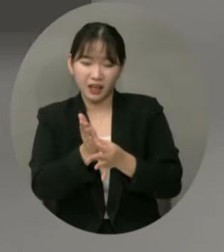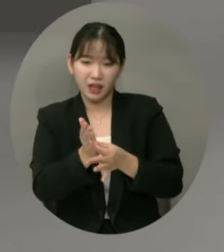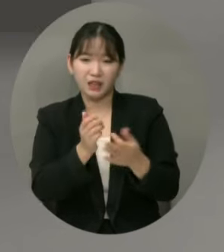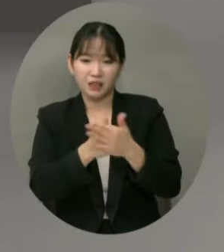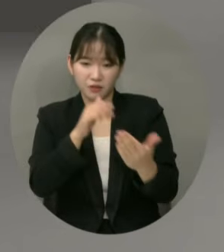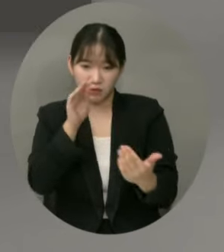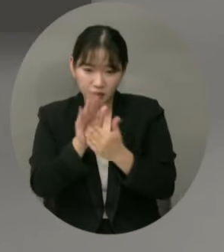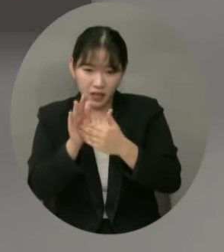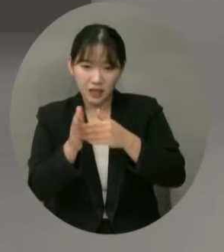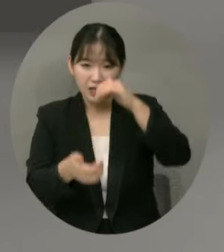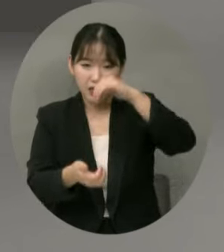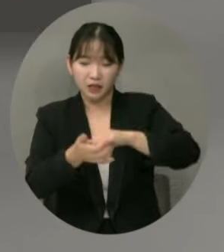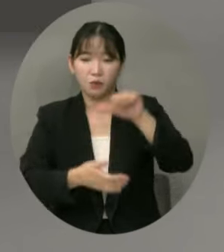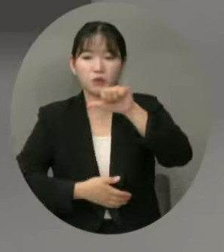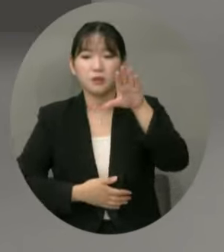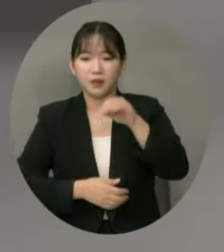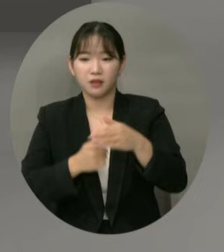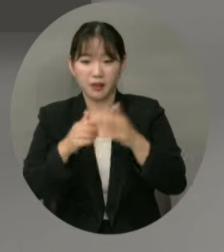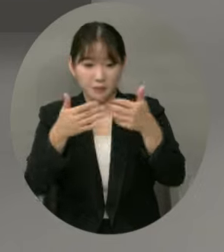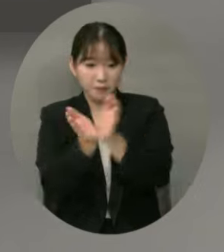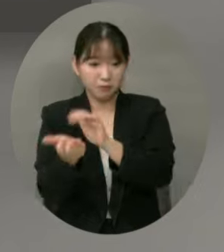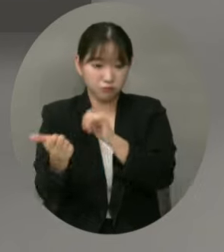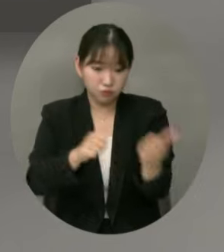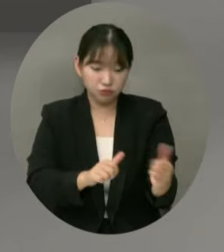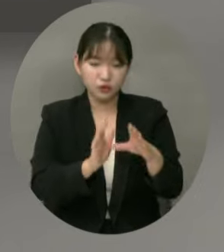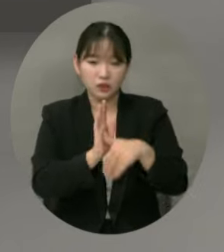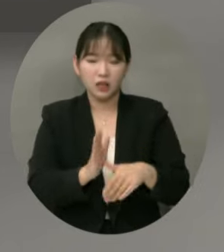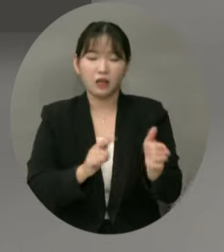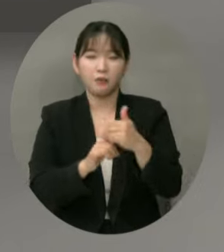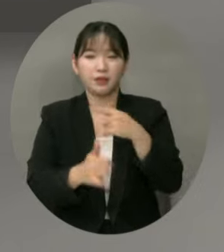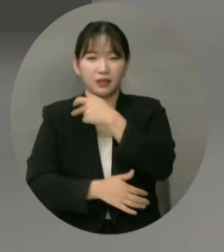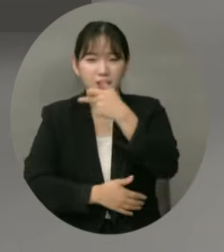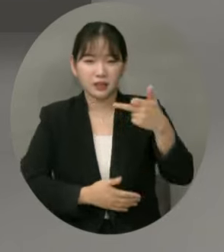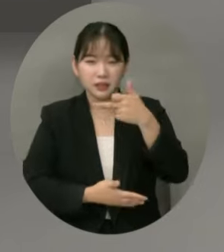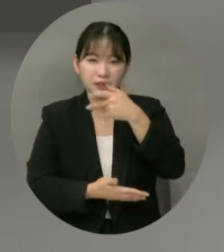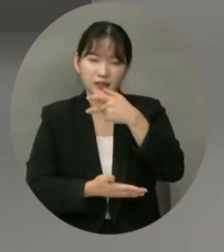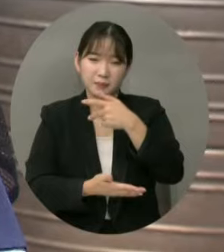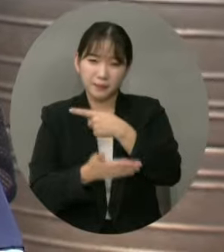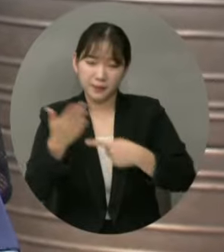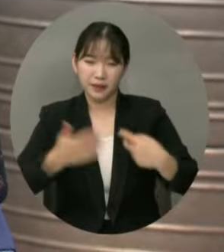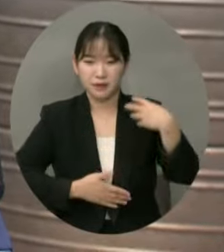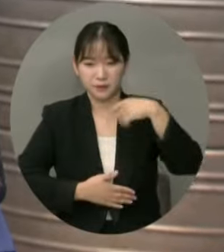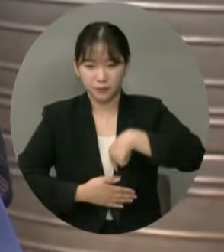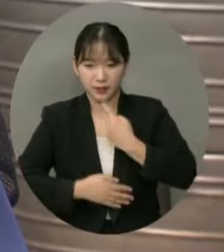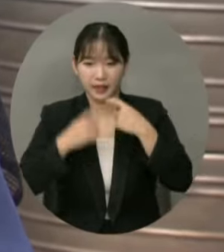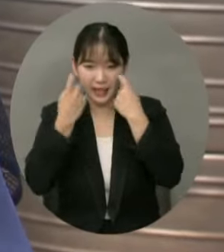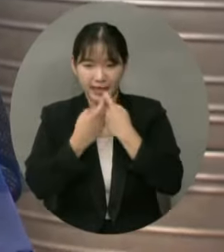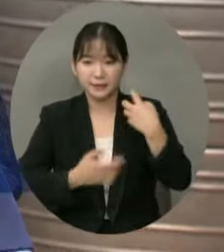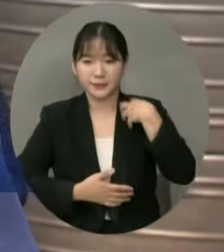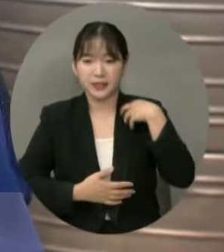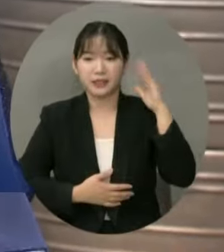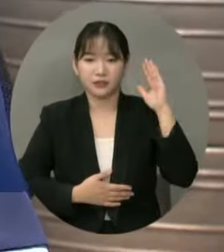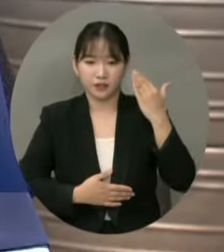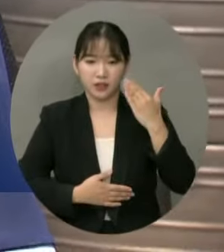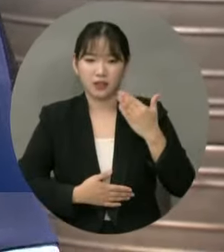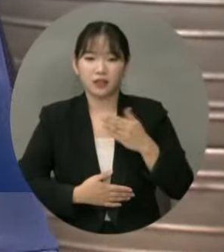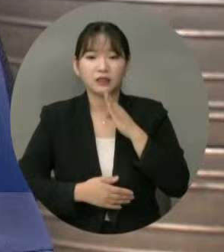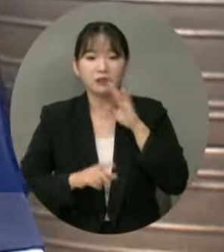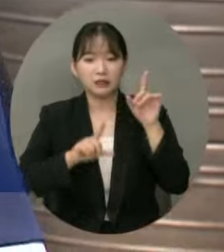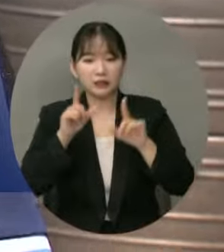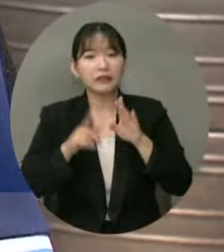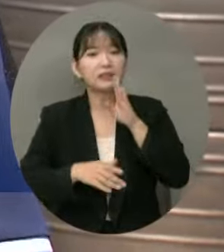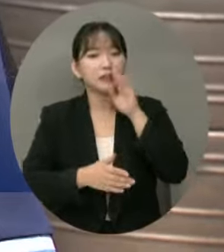마저 5천만 원이라 대량 폐사시 어민들은 막대한 손실을 떠 앉습니다 현실적으로 그